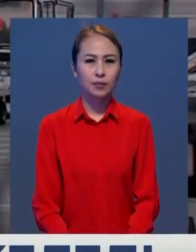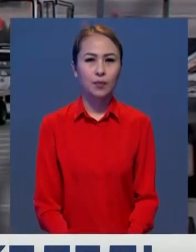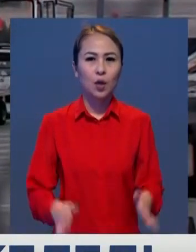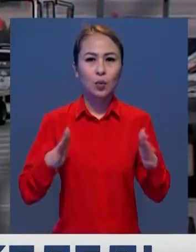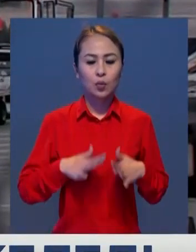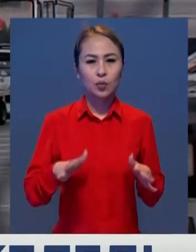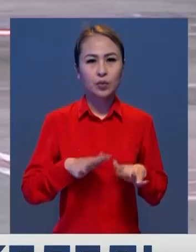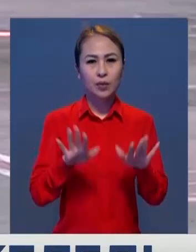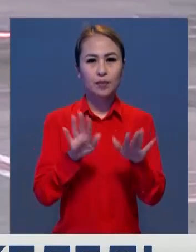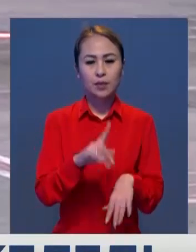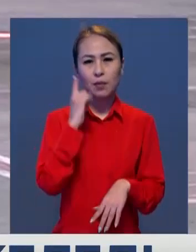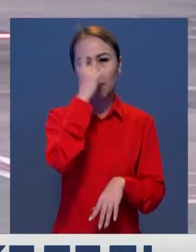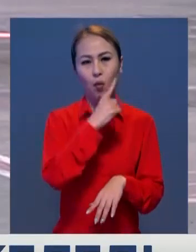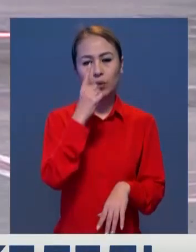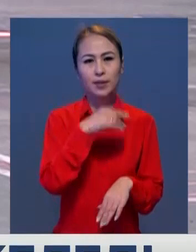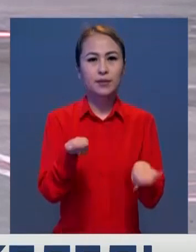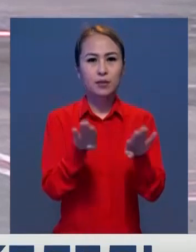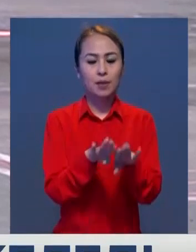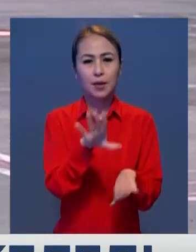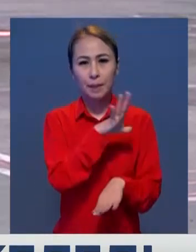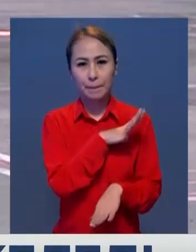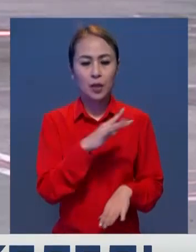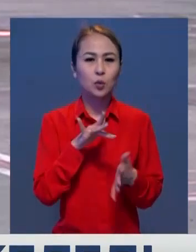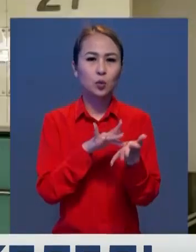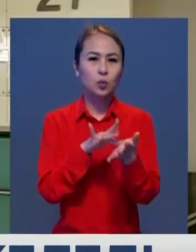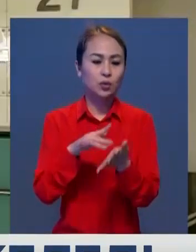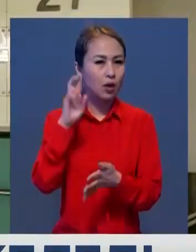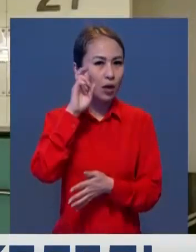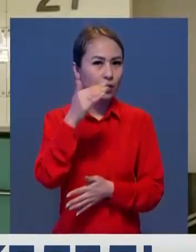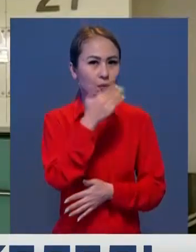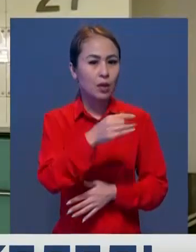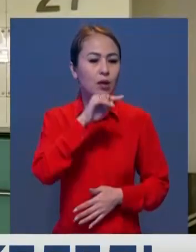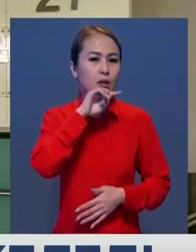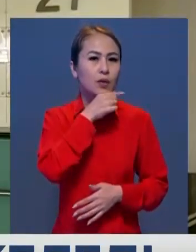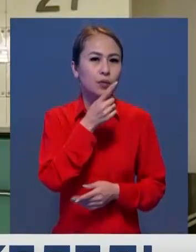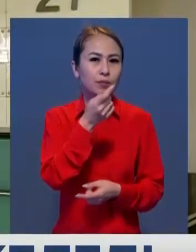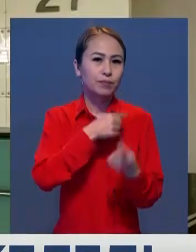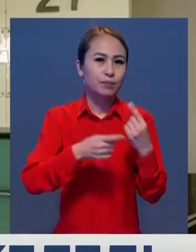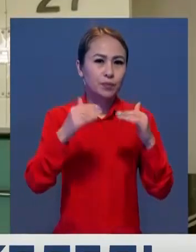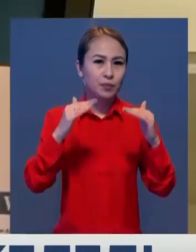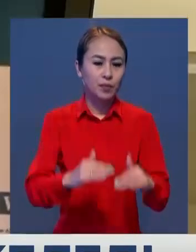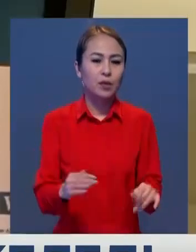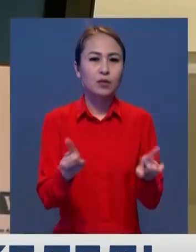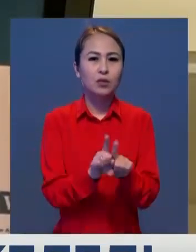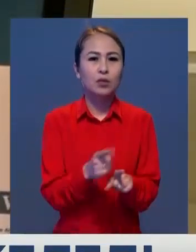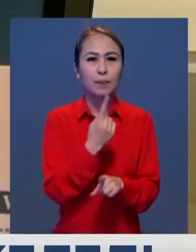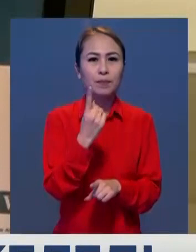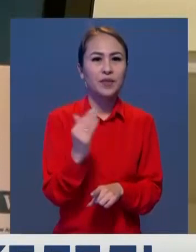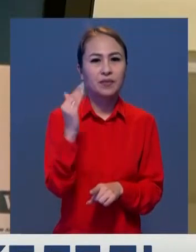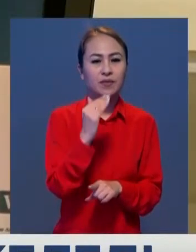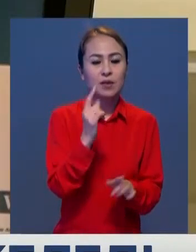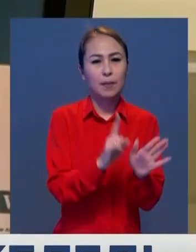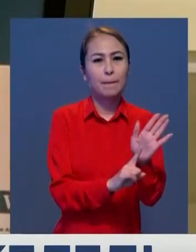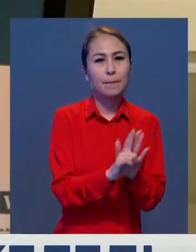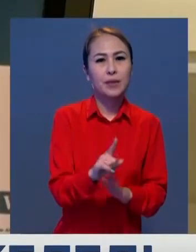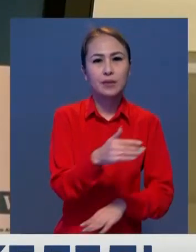Грузия аспаны бір жылдай жабық болды. Туристік мемлекет үшін бұл экономиканың күйреуімен пара-пар. Ал 1 ақпаннан